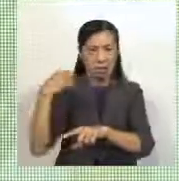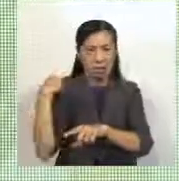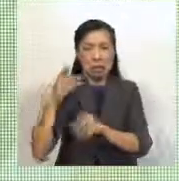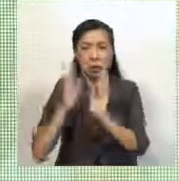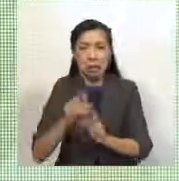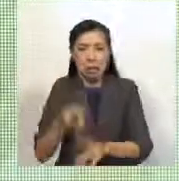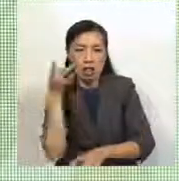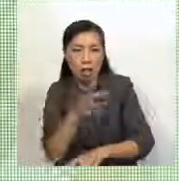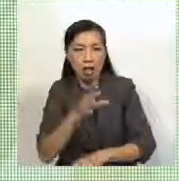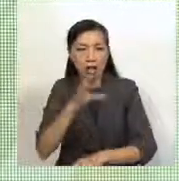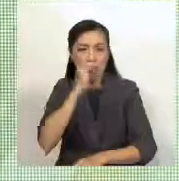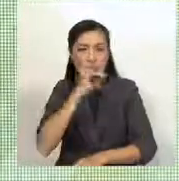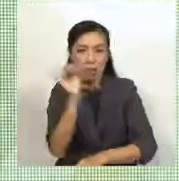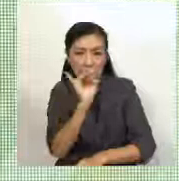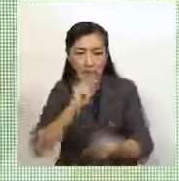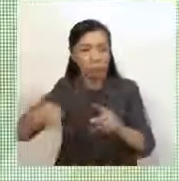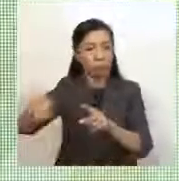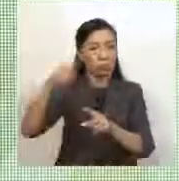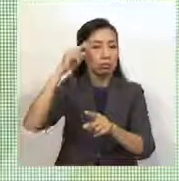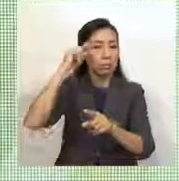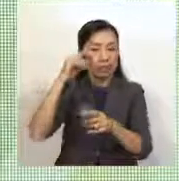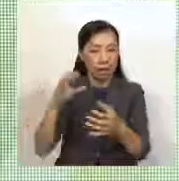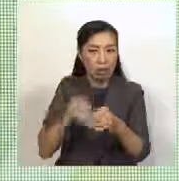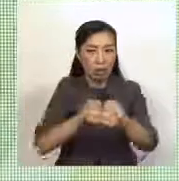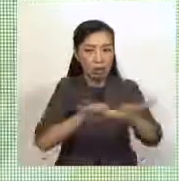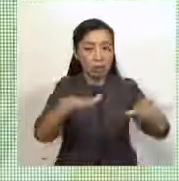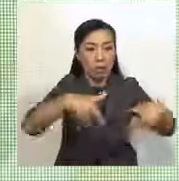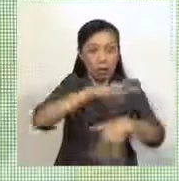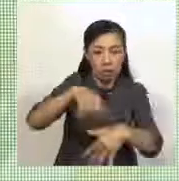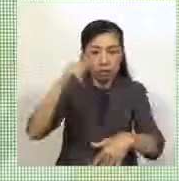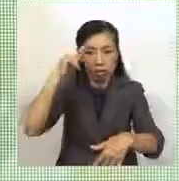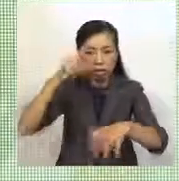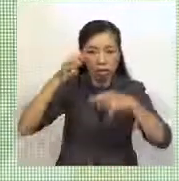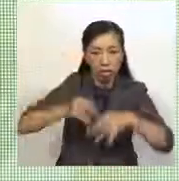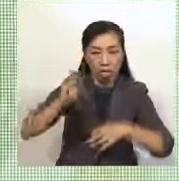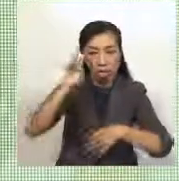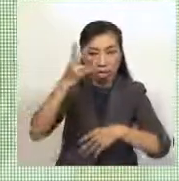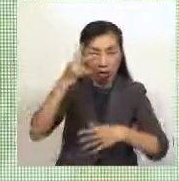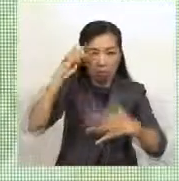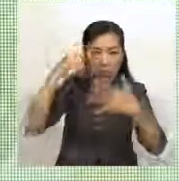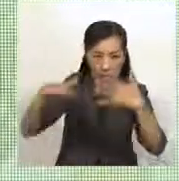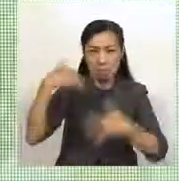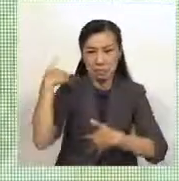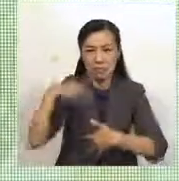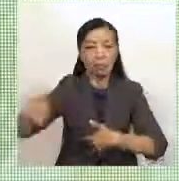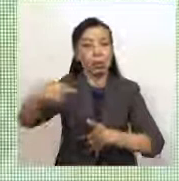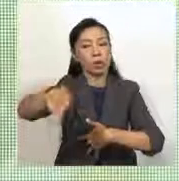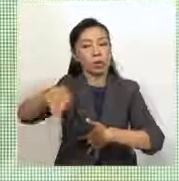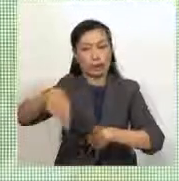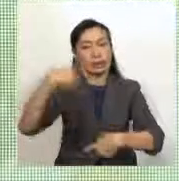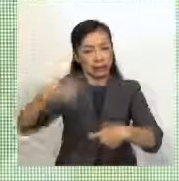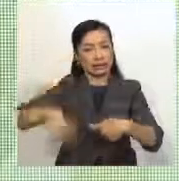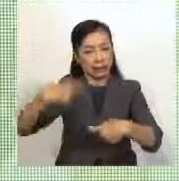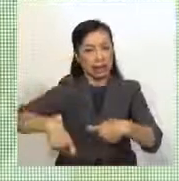อหลักการคิดและกระบวนการตัดสินใจของคนในสังคมในปัจจุบันให้เกิดความผิดเพี้ยนไปนะครับก็ยากต่อการที่